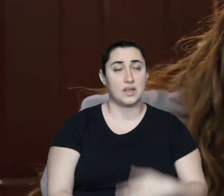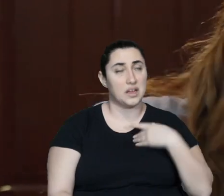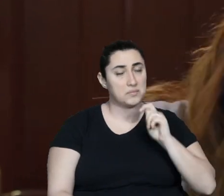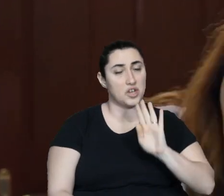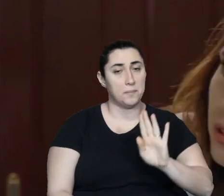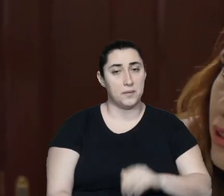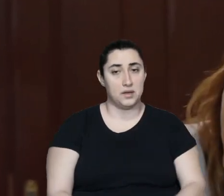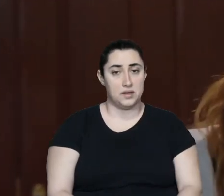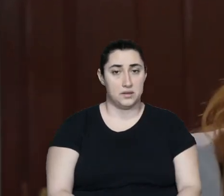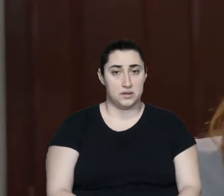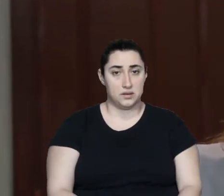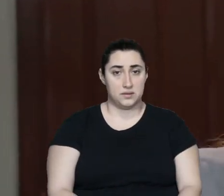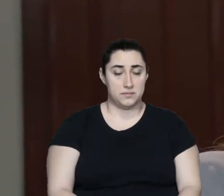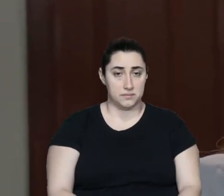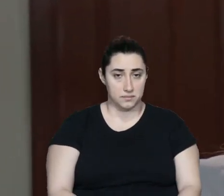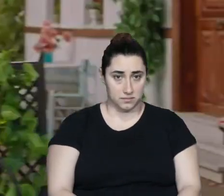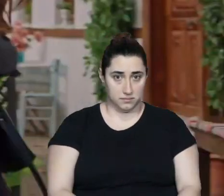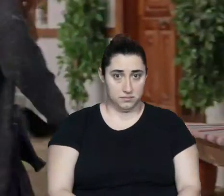Göndereceğim baba.